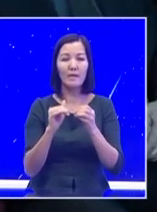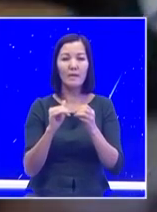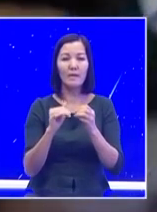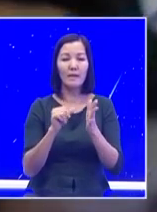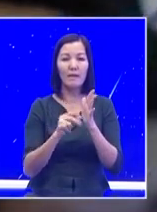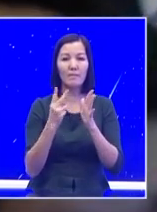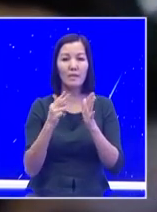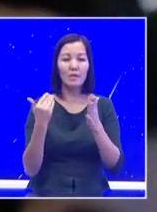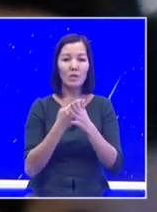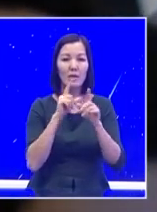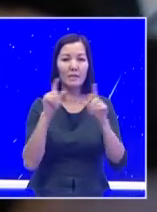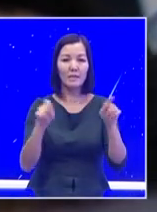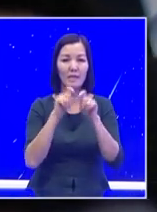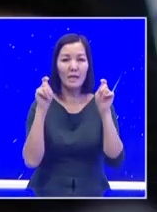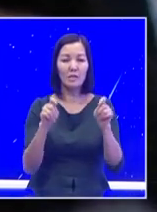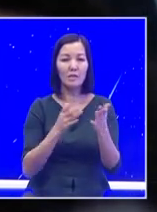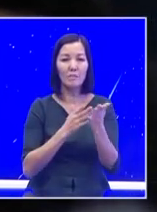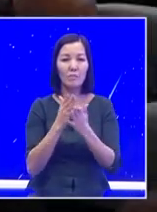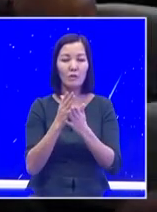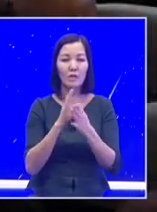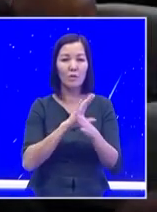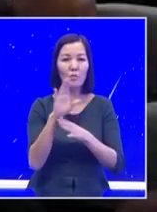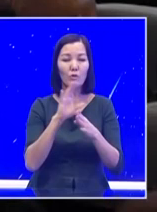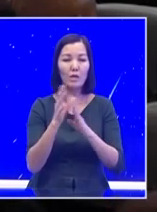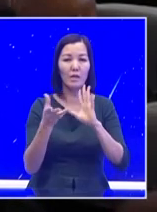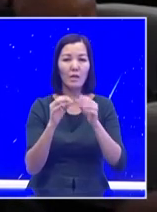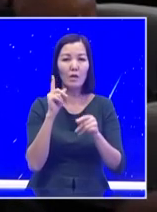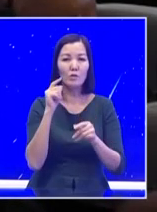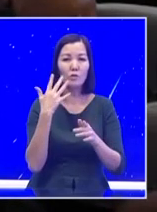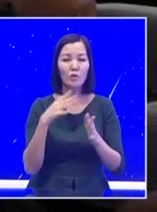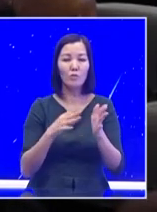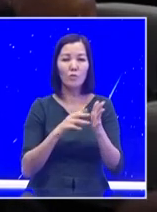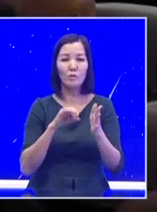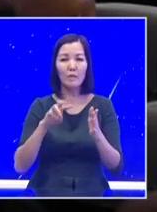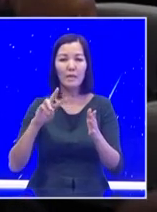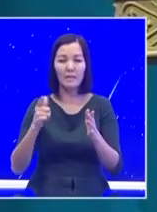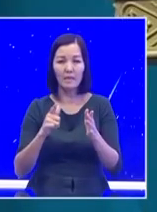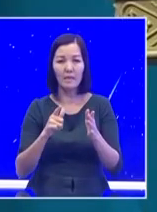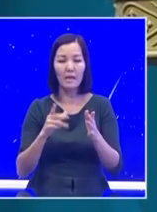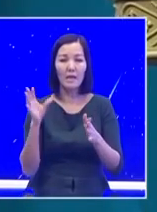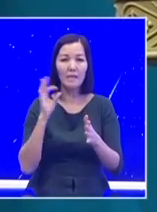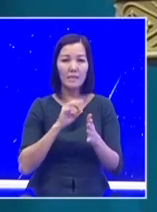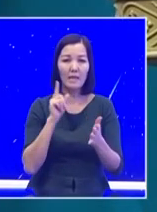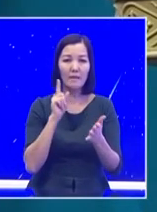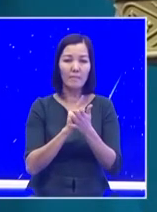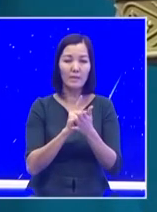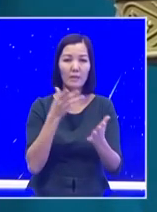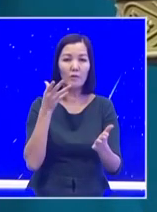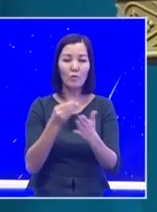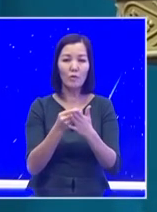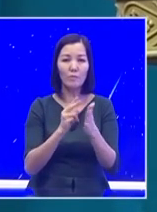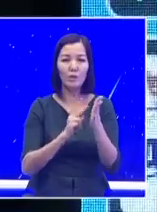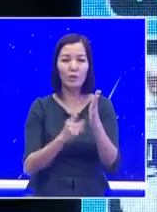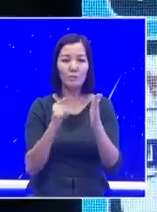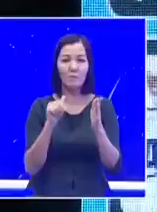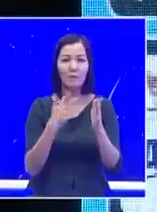62 жаңа нысан іске қосылды. Бұл саладан өндірілген өнім 159 миллиард теңгеге таяу. Салықтар мен басқа да міндетті төлемдер